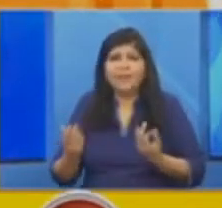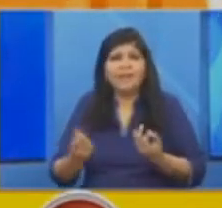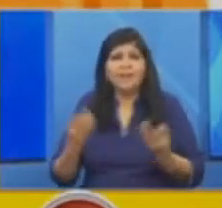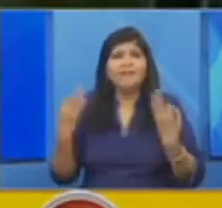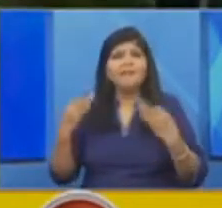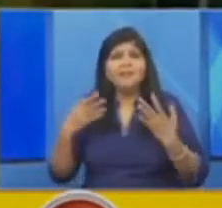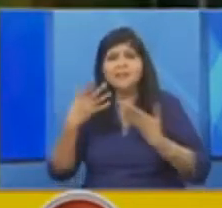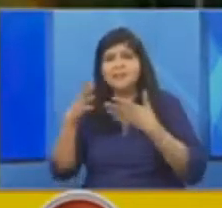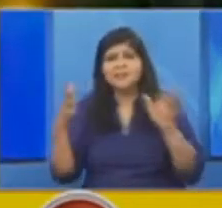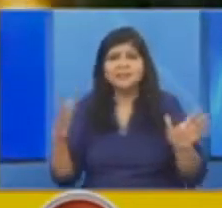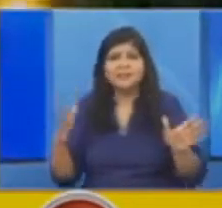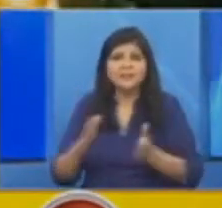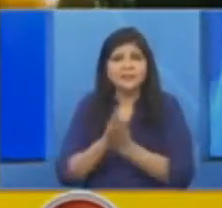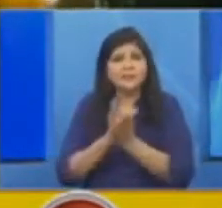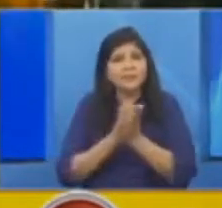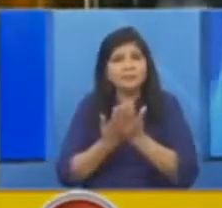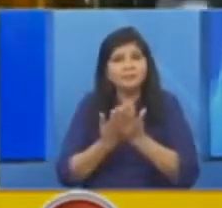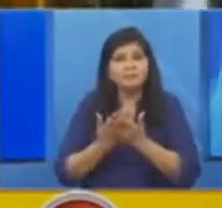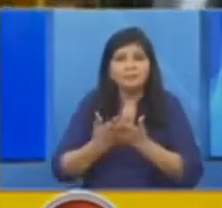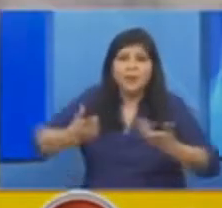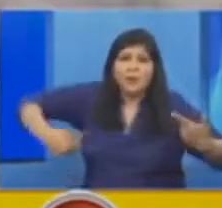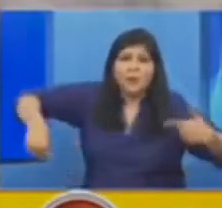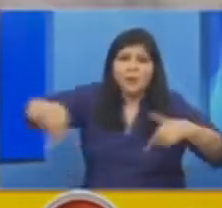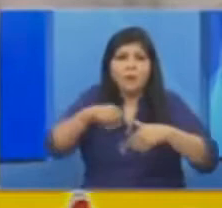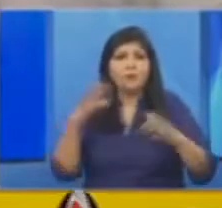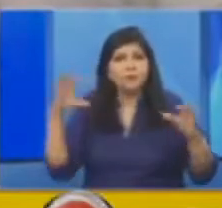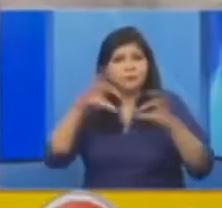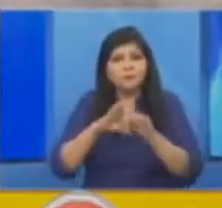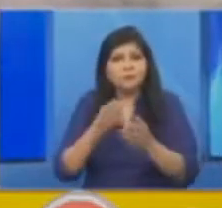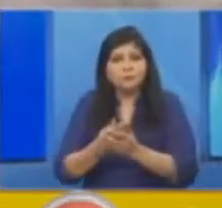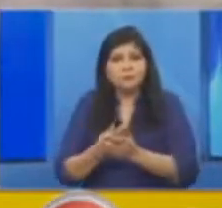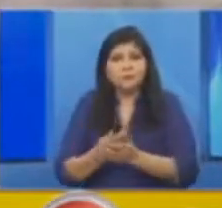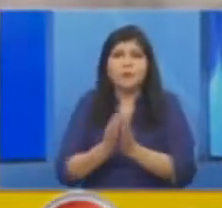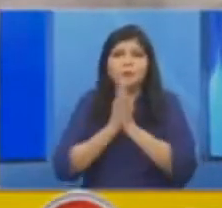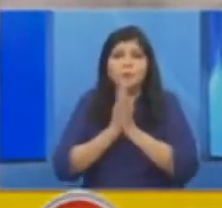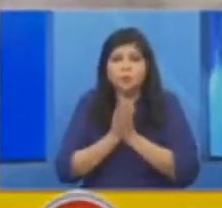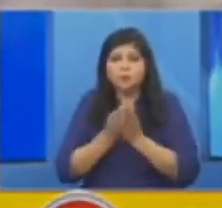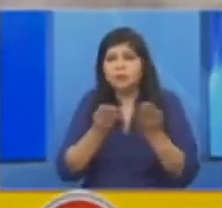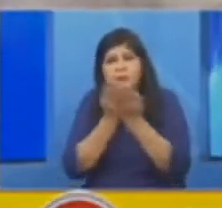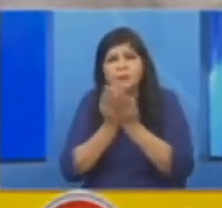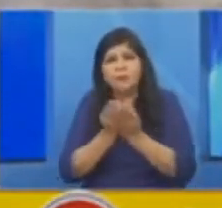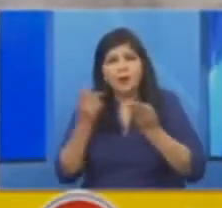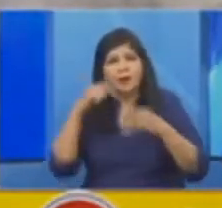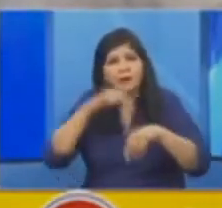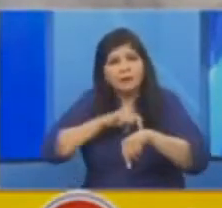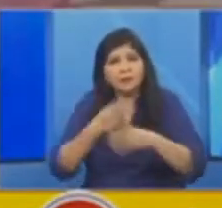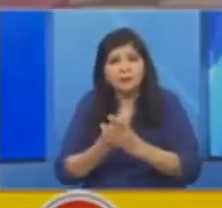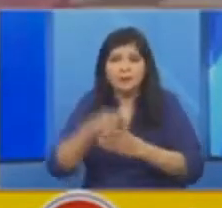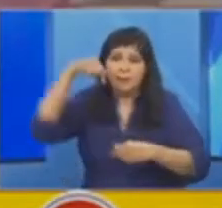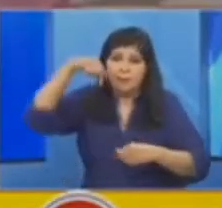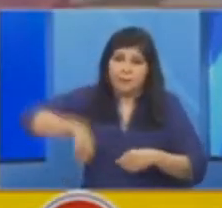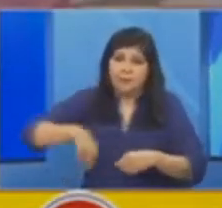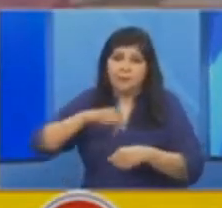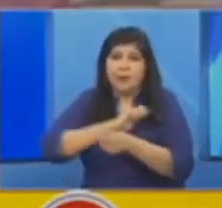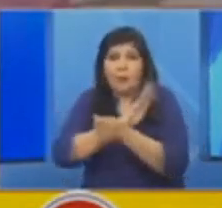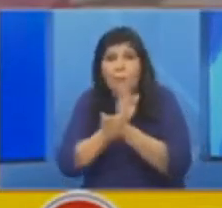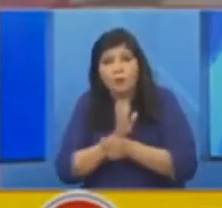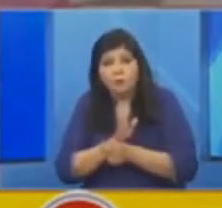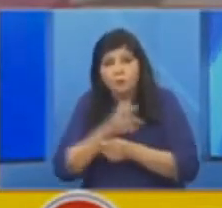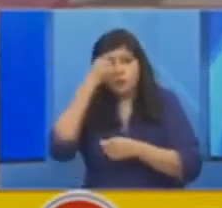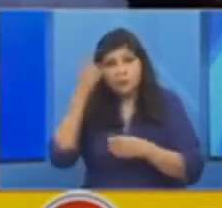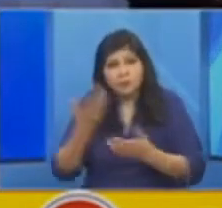जगह जगह मेले लगते हैं धार्मी पुजापाथ होते हैं कोरोना के संकेटकाल में